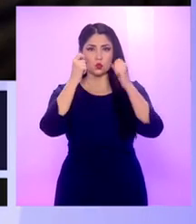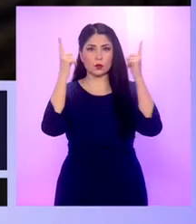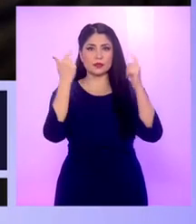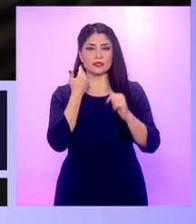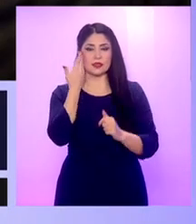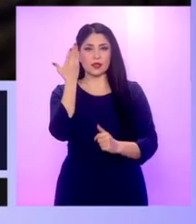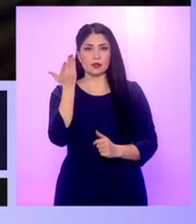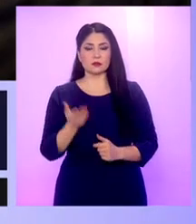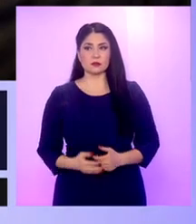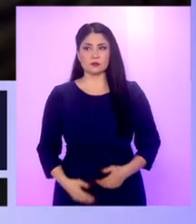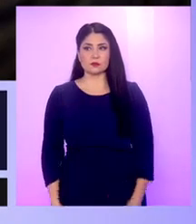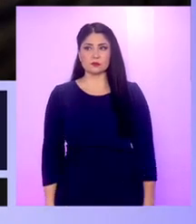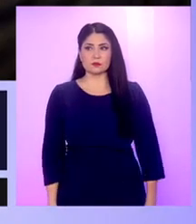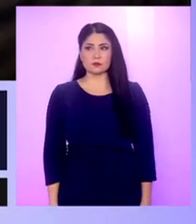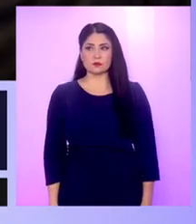când